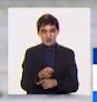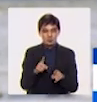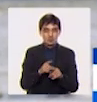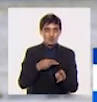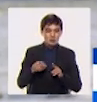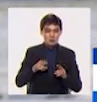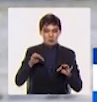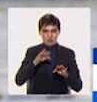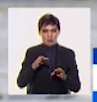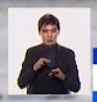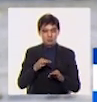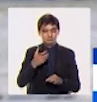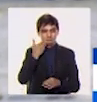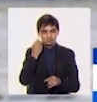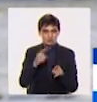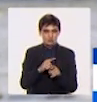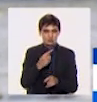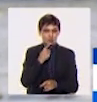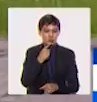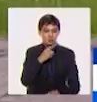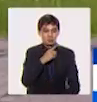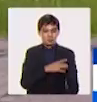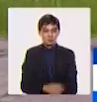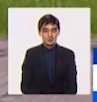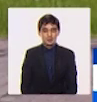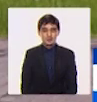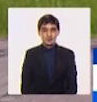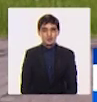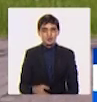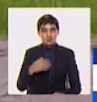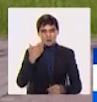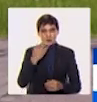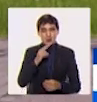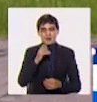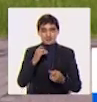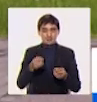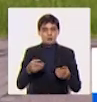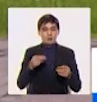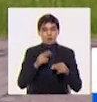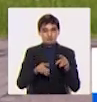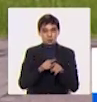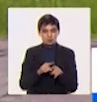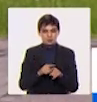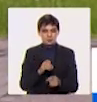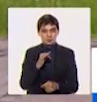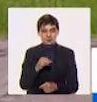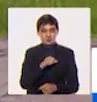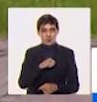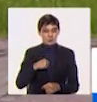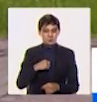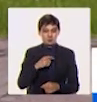мәнерлеп сырғанаудан пайда табу қиынға соғады. Құрылыс біткеннен кейін балансқа салу деген ол ең қиын